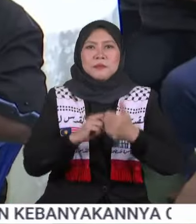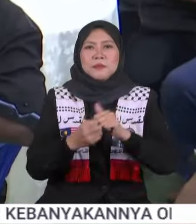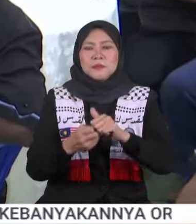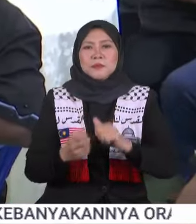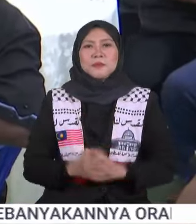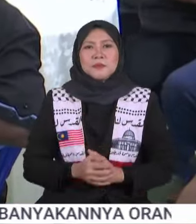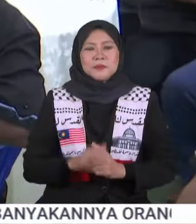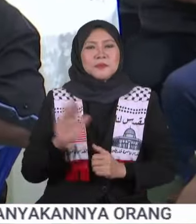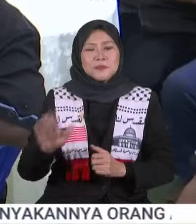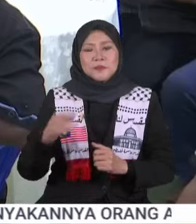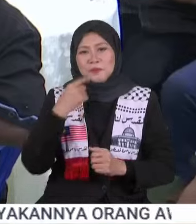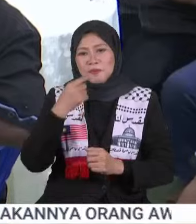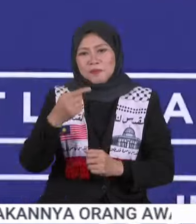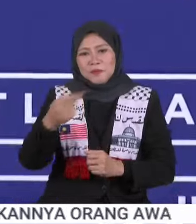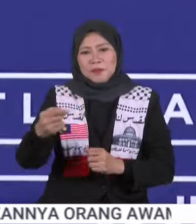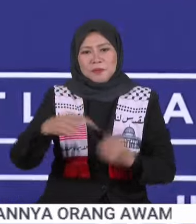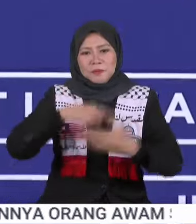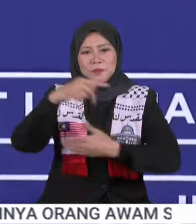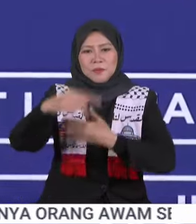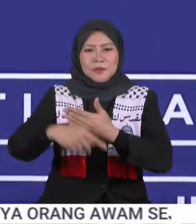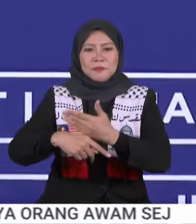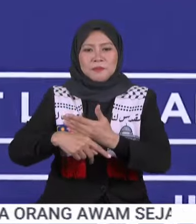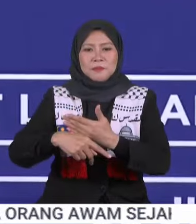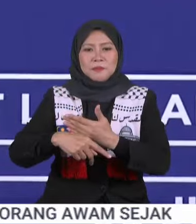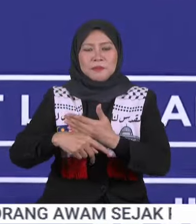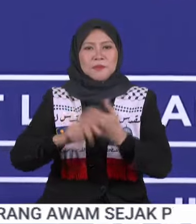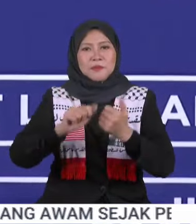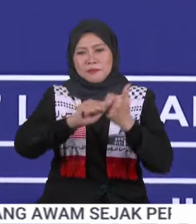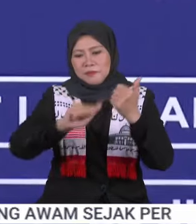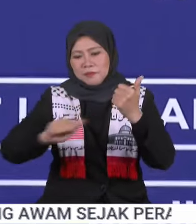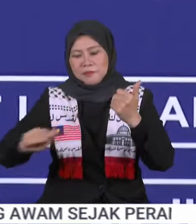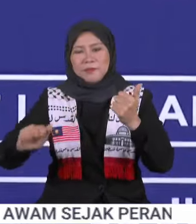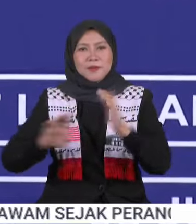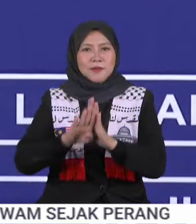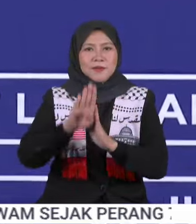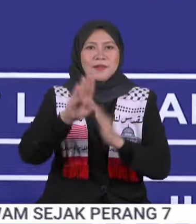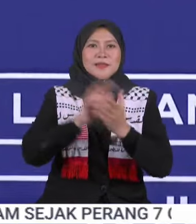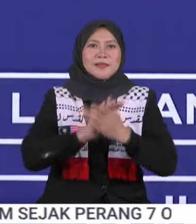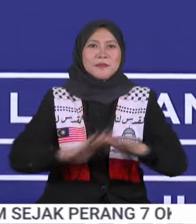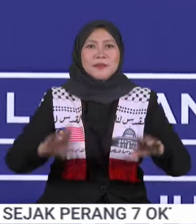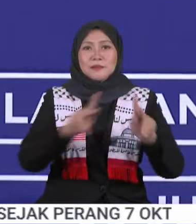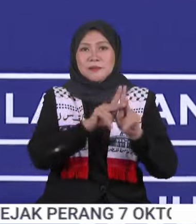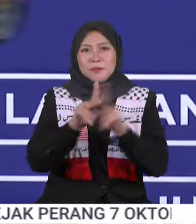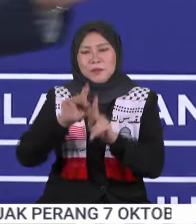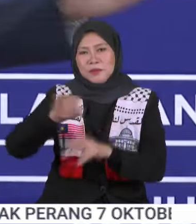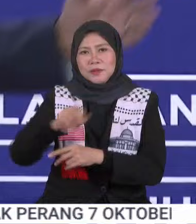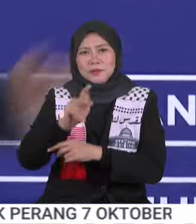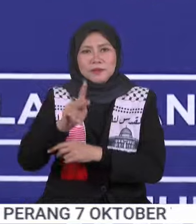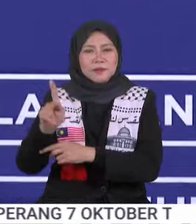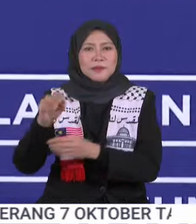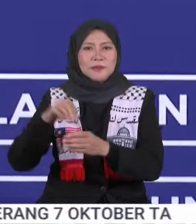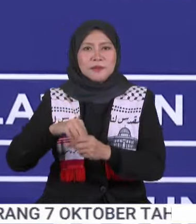Beliau berkata demikian pada Majlis Pimpinan Perdana Batin dan Jawatankuasa Pembangunan dan Keselamatan Kampung Orang